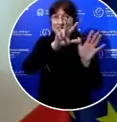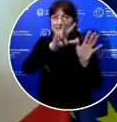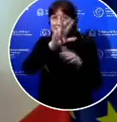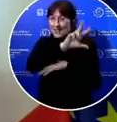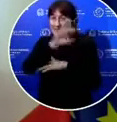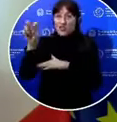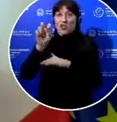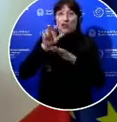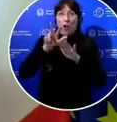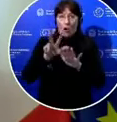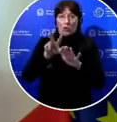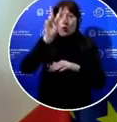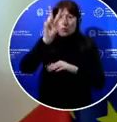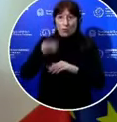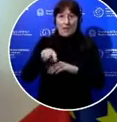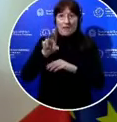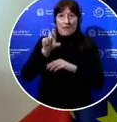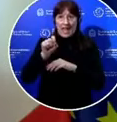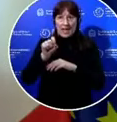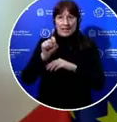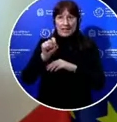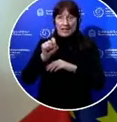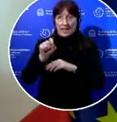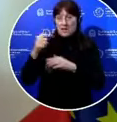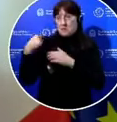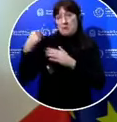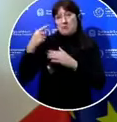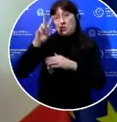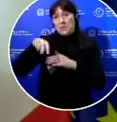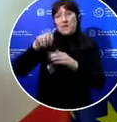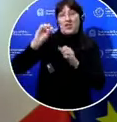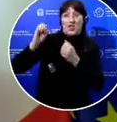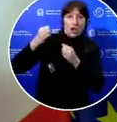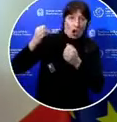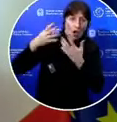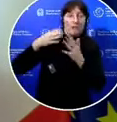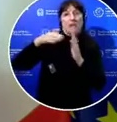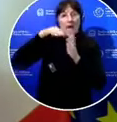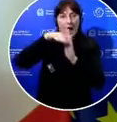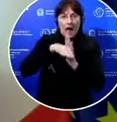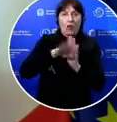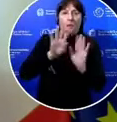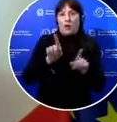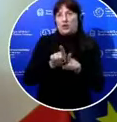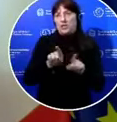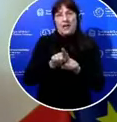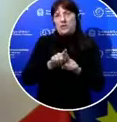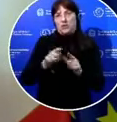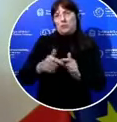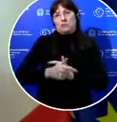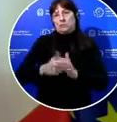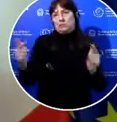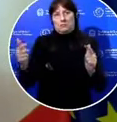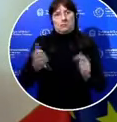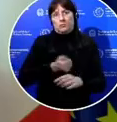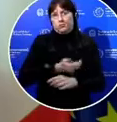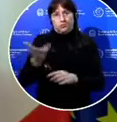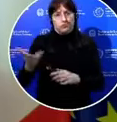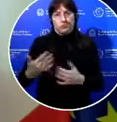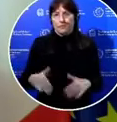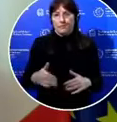nel 2020, in calo rispetto al 2019, ma un numero veramente impressionante. E io di fronte